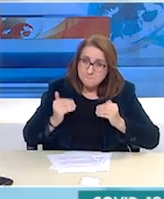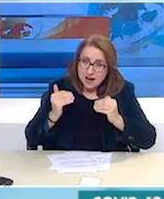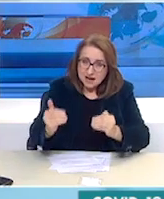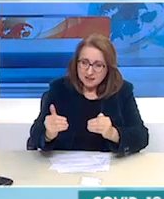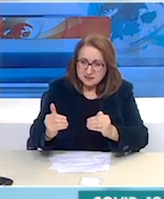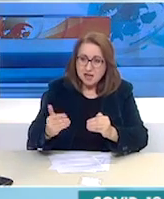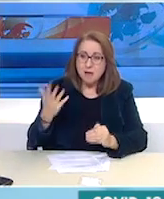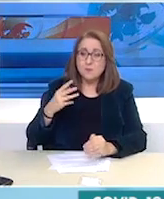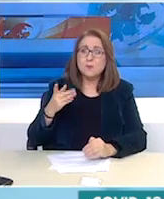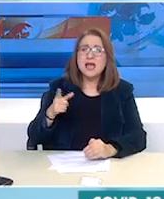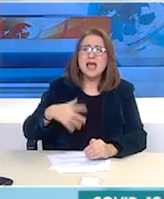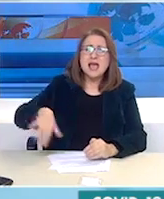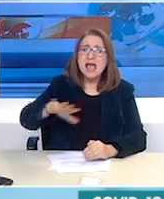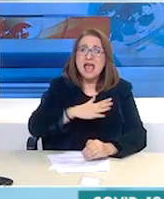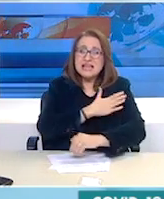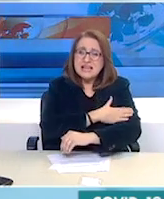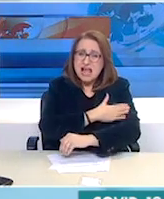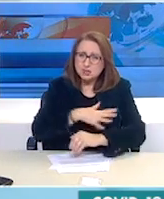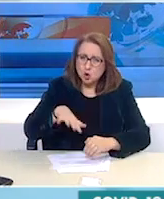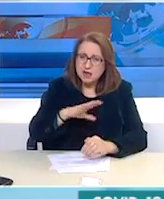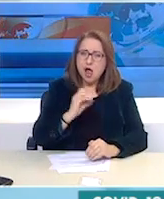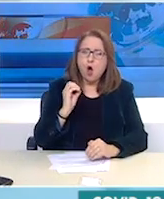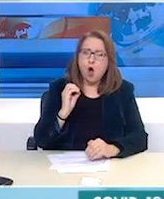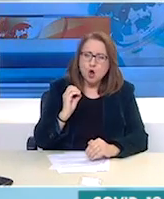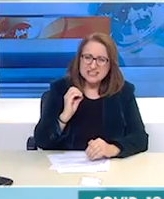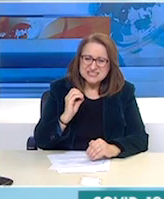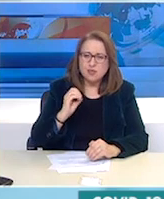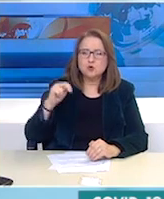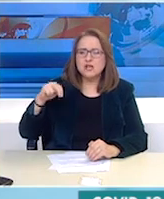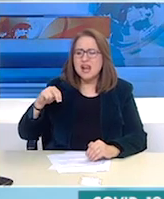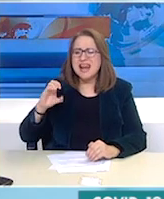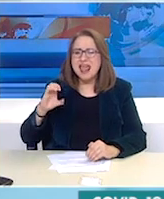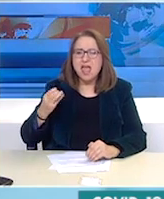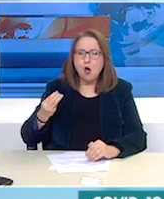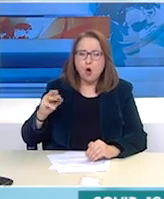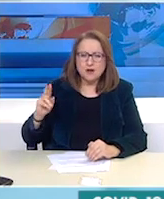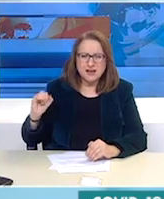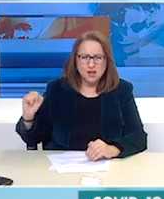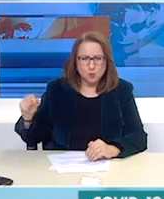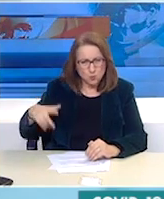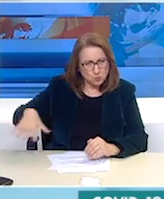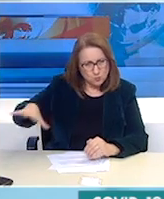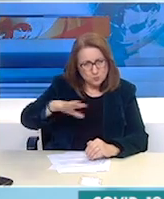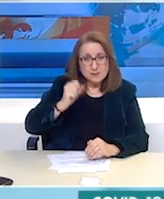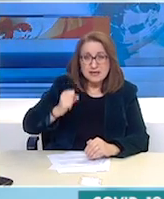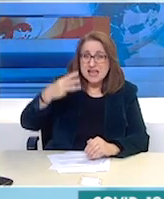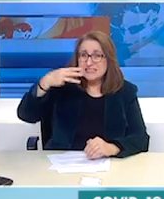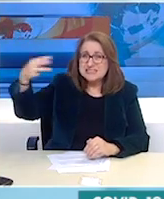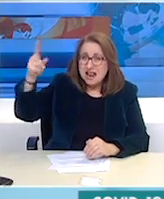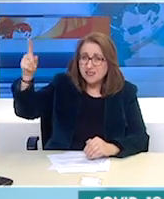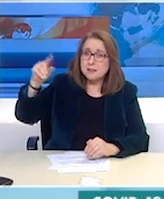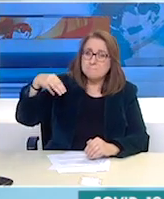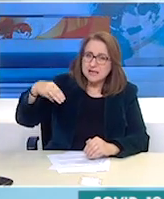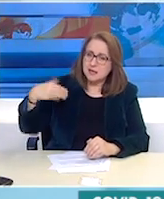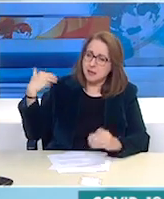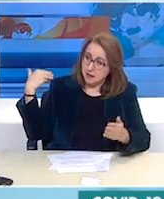31 Μαρτίου στους Δήμους Καστοριάς, Ορεστίδος και Νεστορίου της Περιφερειακής Ενότητας Καστοριάς, αλλά και τους Δήμους Ξάνθης και Μίκης της Περιφερειακής